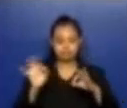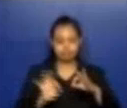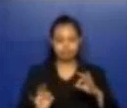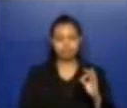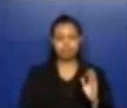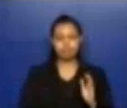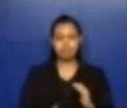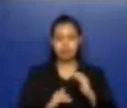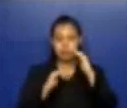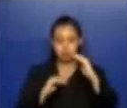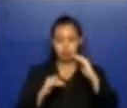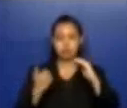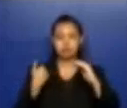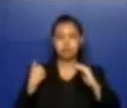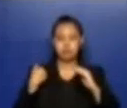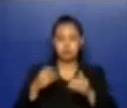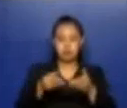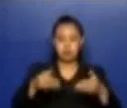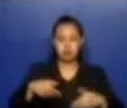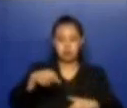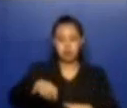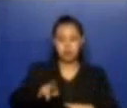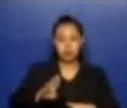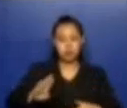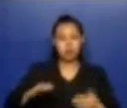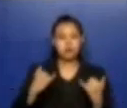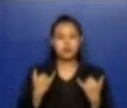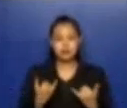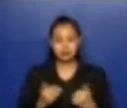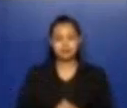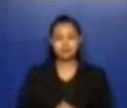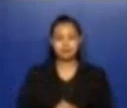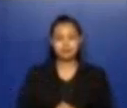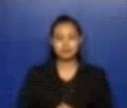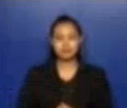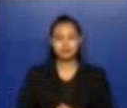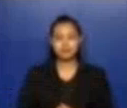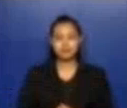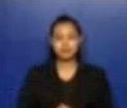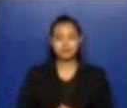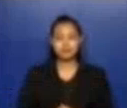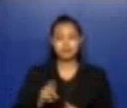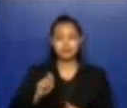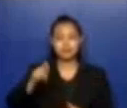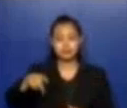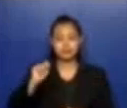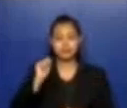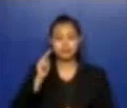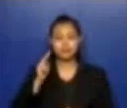ขไว้ในพระราชบัญญัติฉบับนี้ที่อาจจะทำให้ท้องถิ่นอ่อนแ